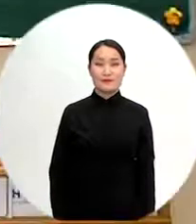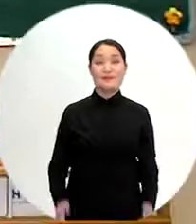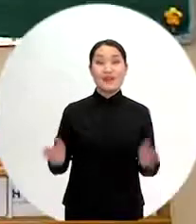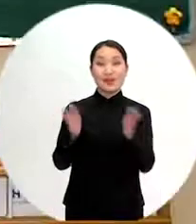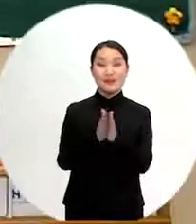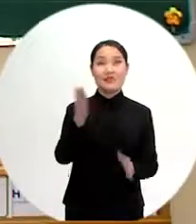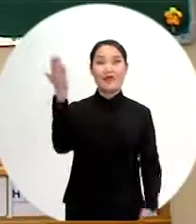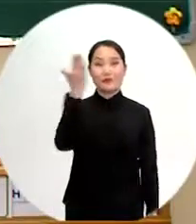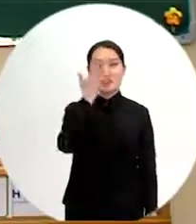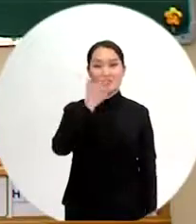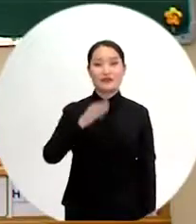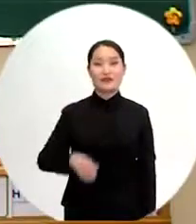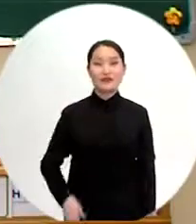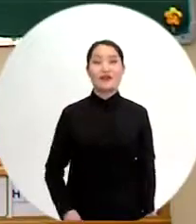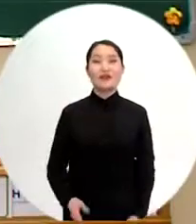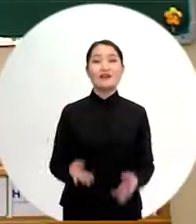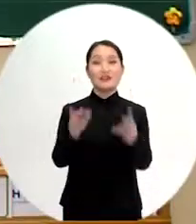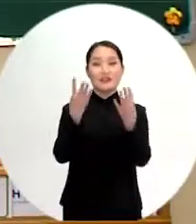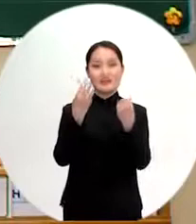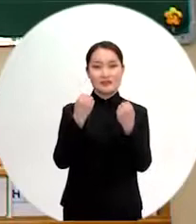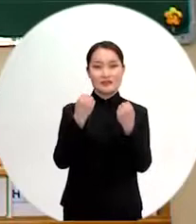Хамтдаа уншицгаая. Хэдэн